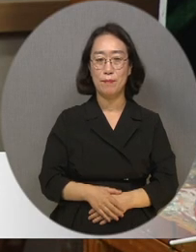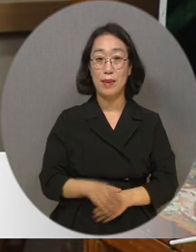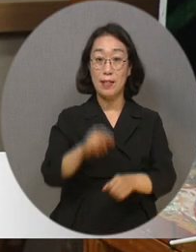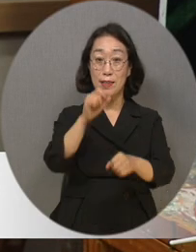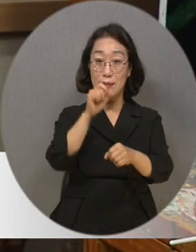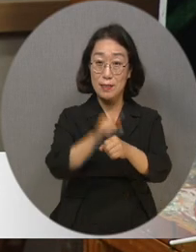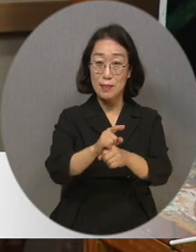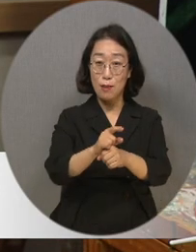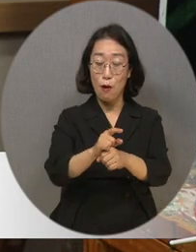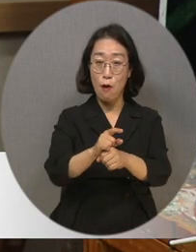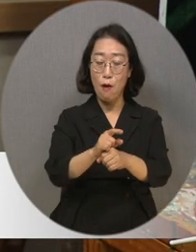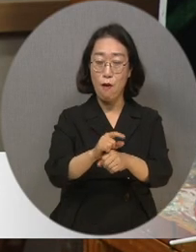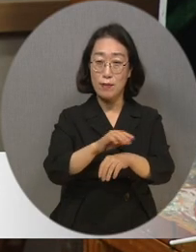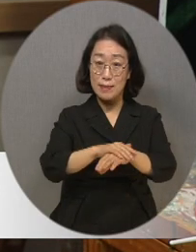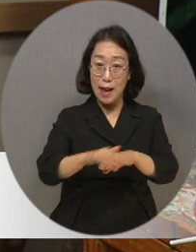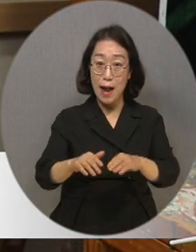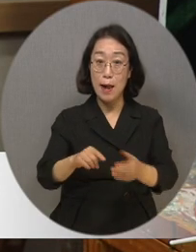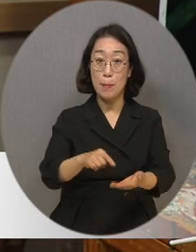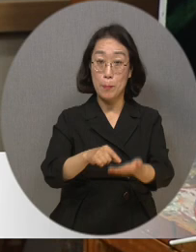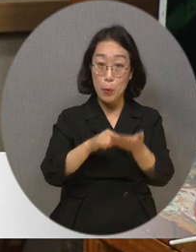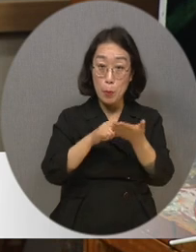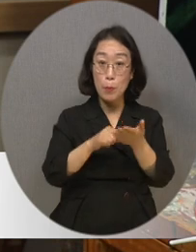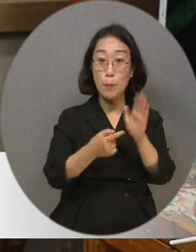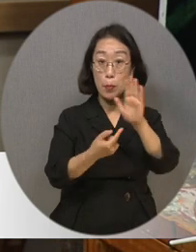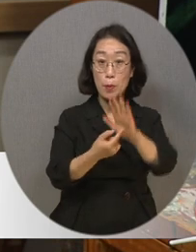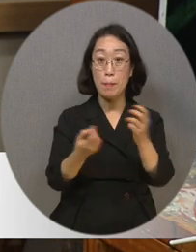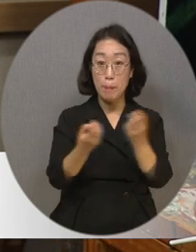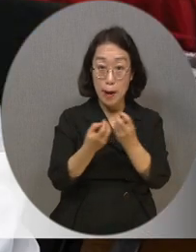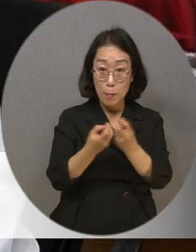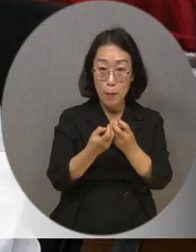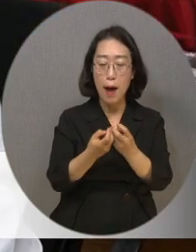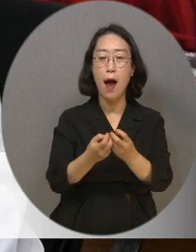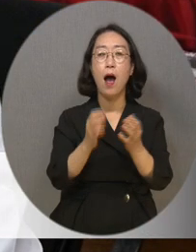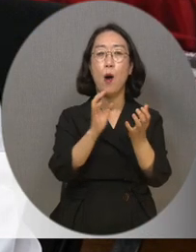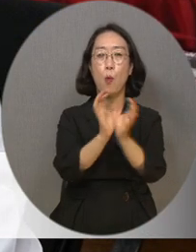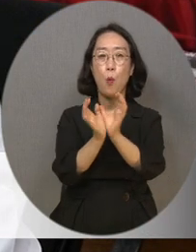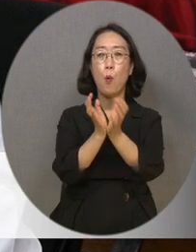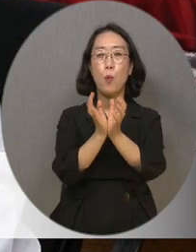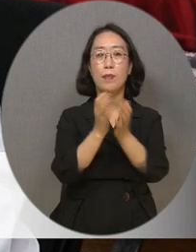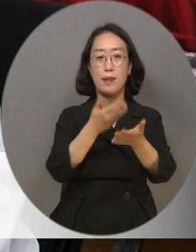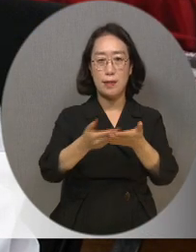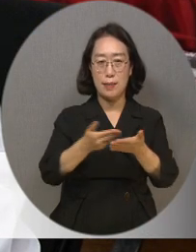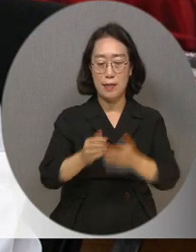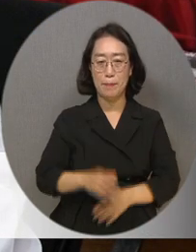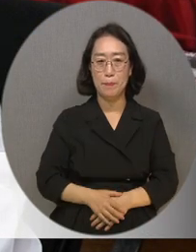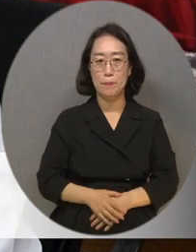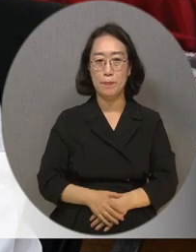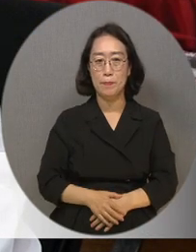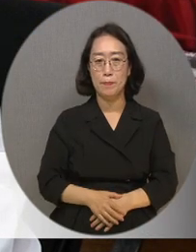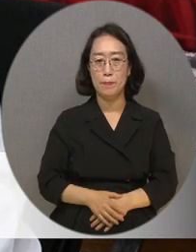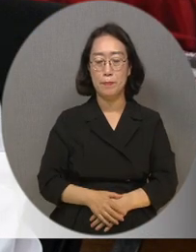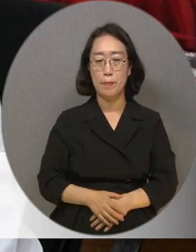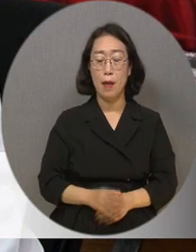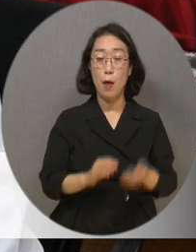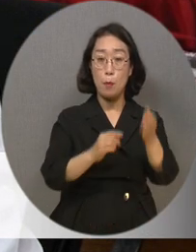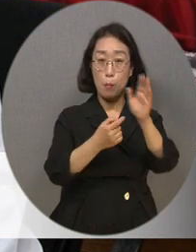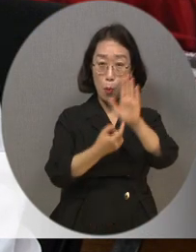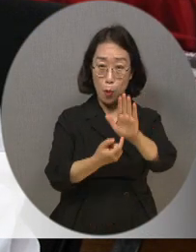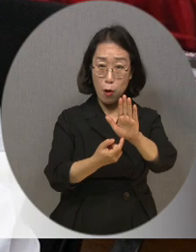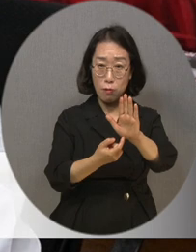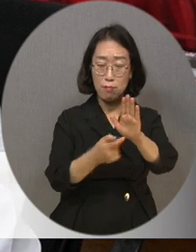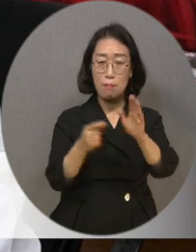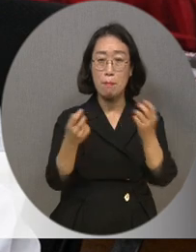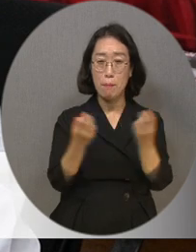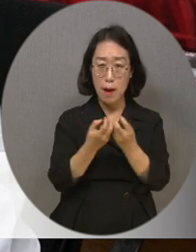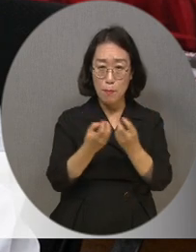개성표현을 하는 방법을 찾다 보니까 꽃을 좀 그리게 됐어요. 표현이라는 것은 뭐 끝이